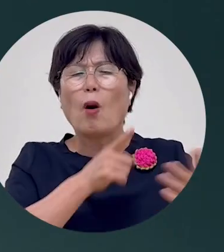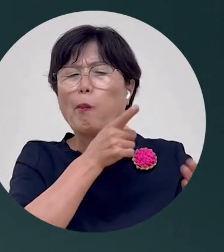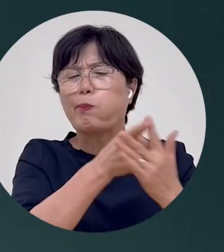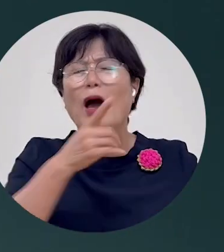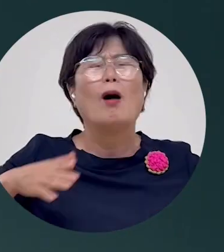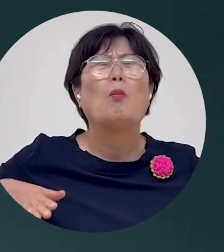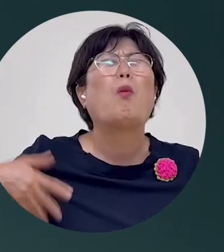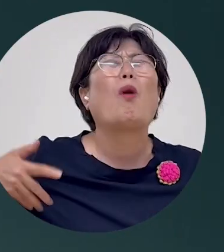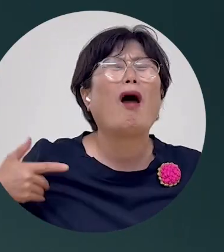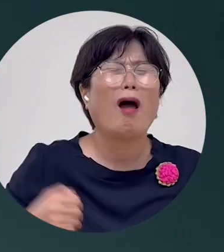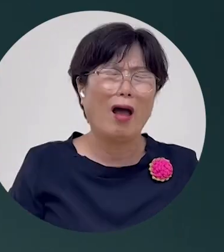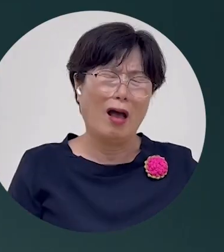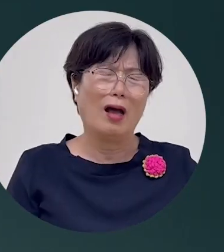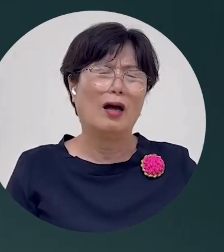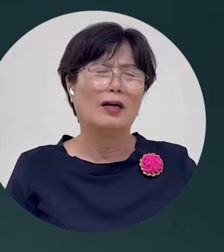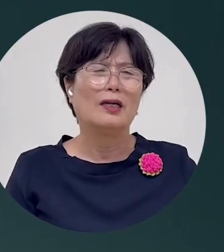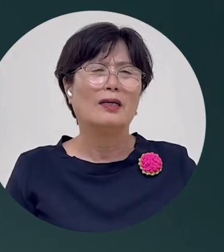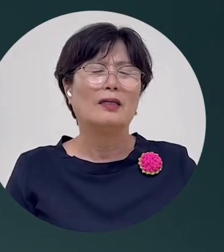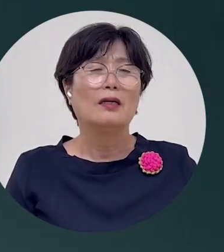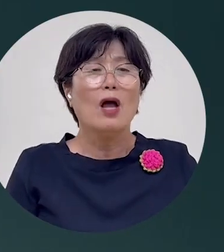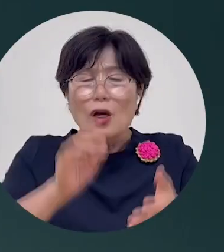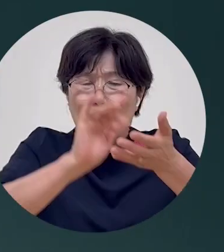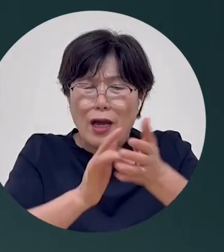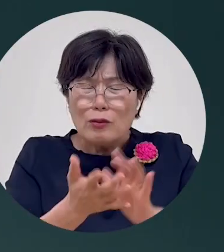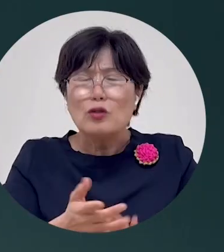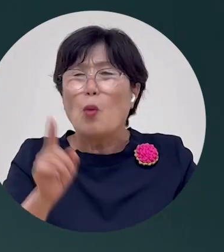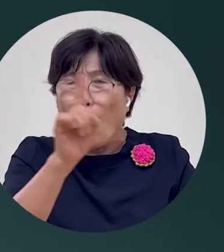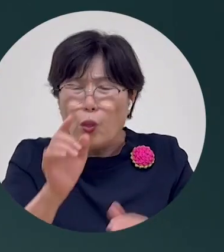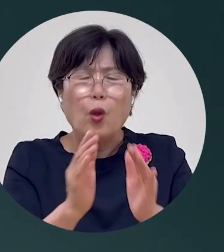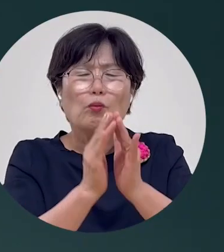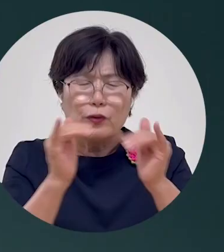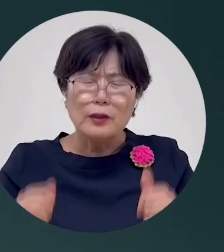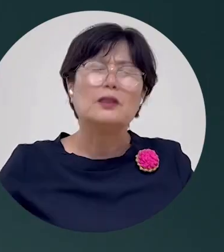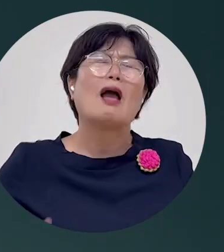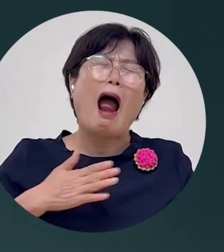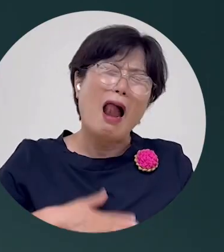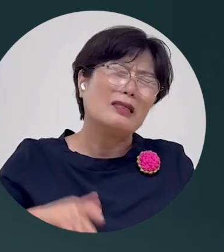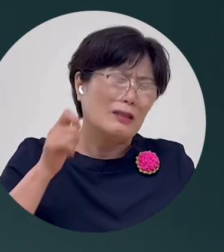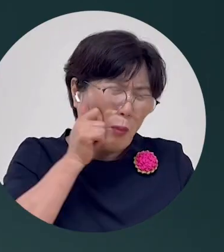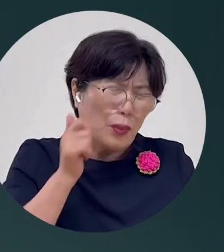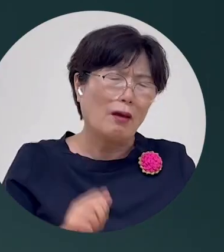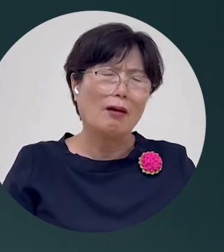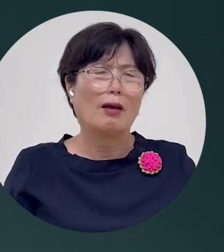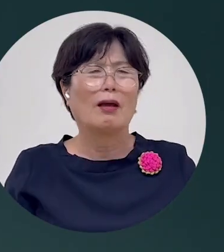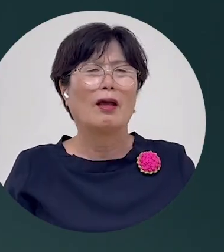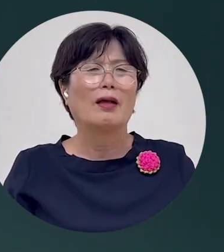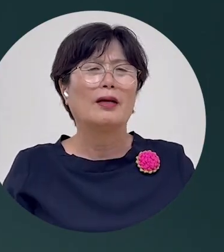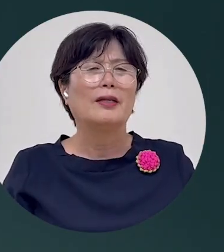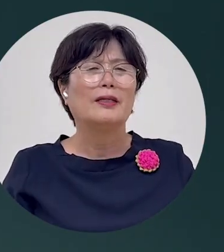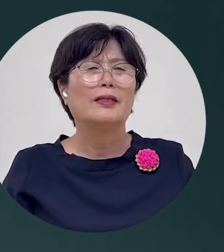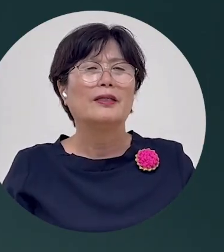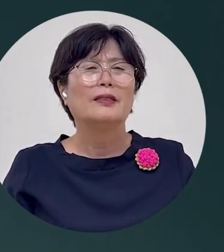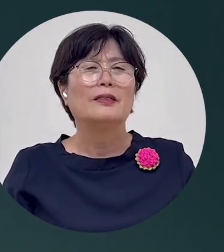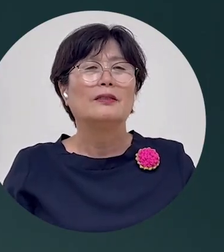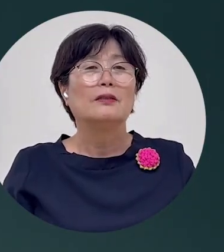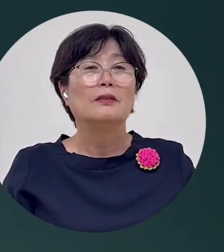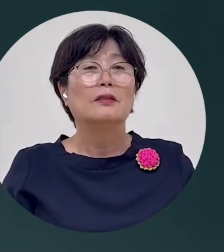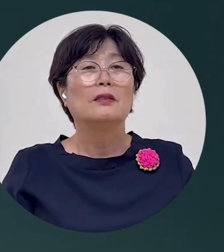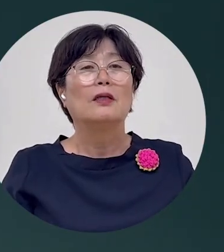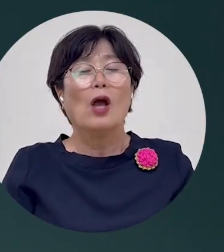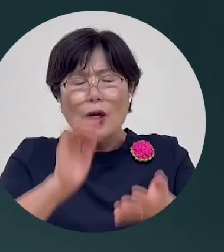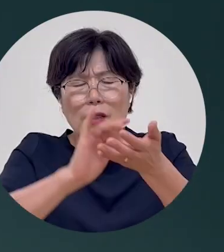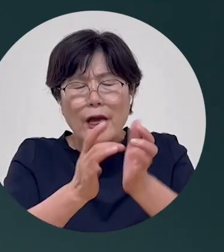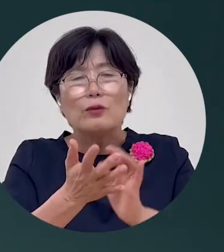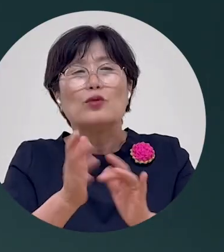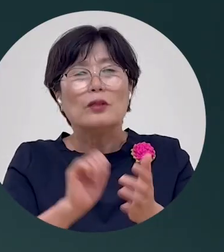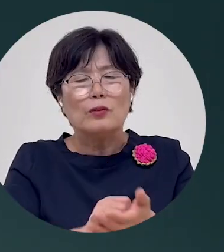못했습니다. 여러분 예수님이 어떤 분인지 전혀 알지 못했습니다. 그래서 예수님이